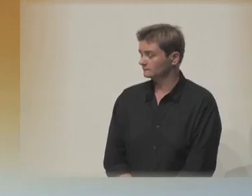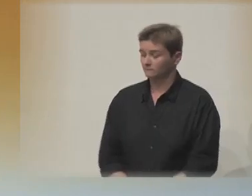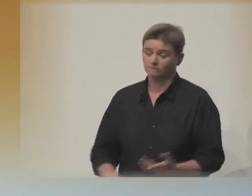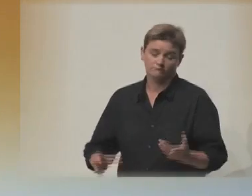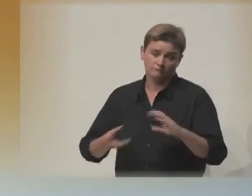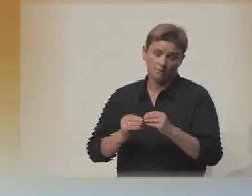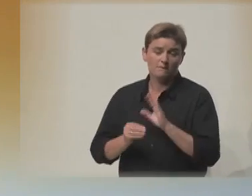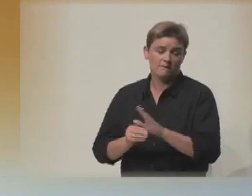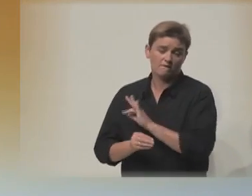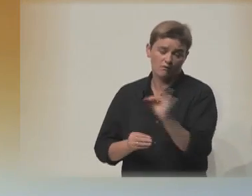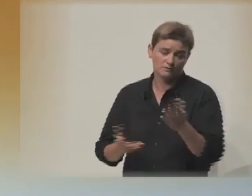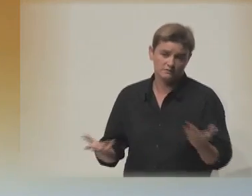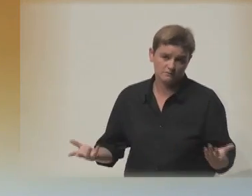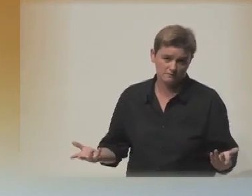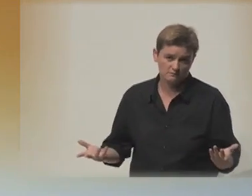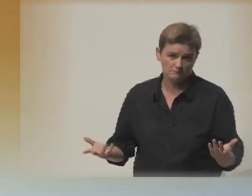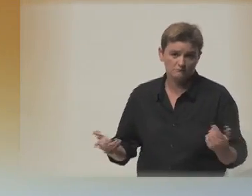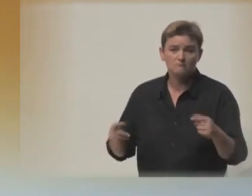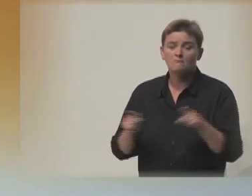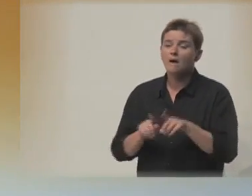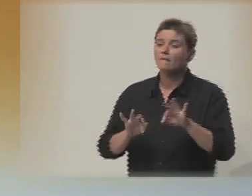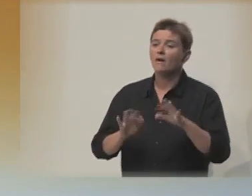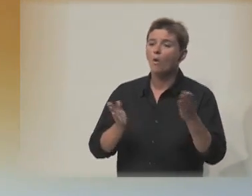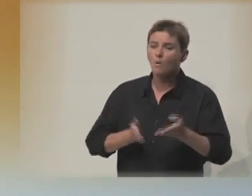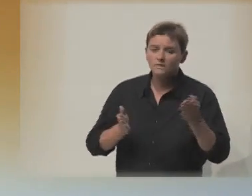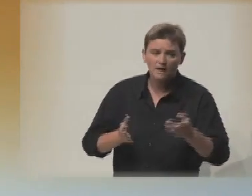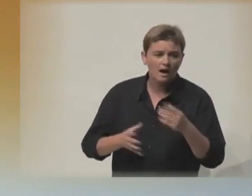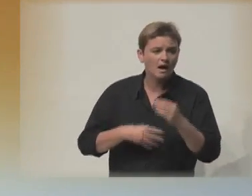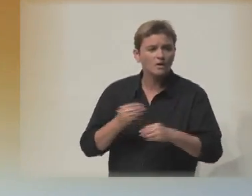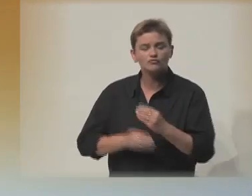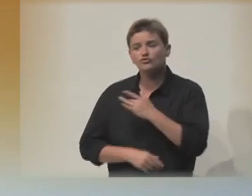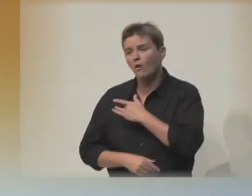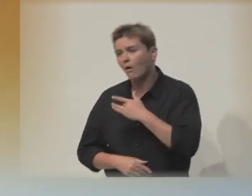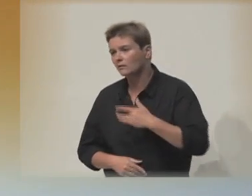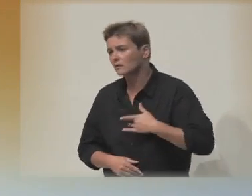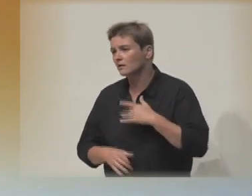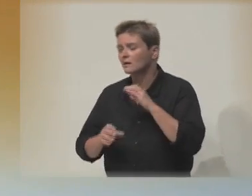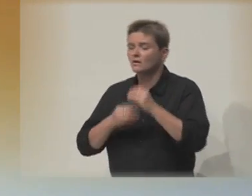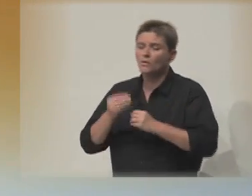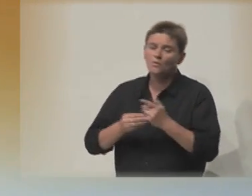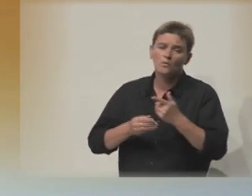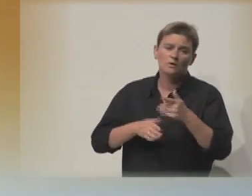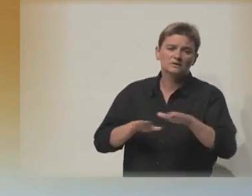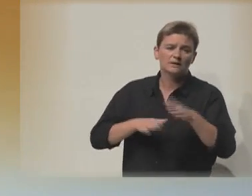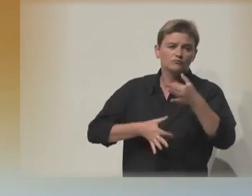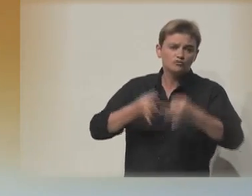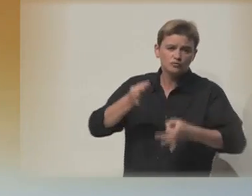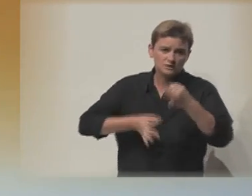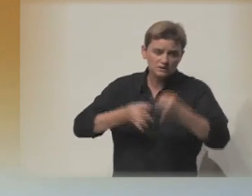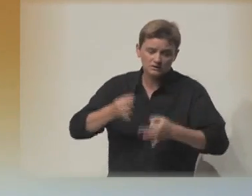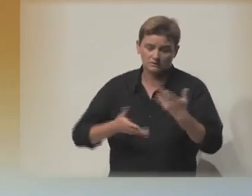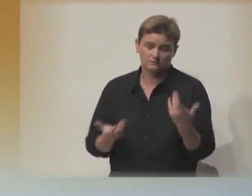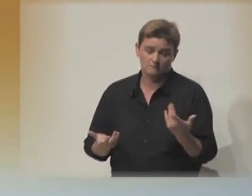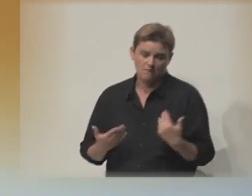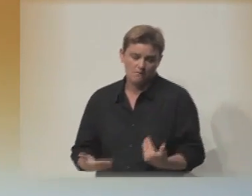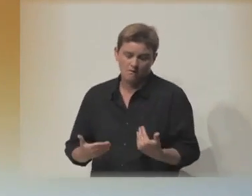nationaux. Et c'est pareil pour les hôpitaux, et c'est pareil pour la santé, je pourrais décliner pour la justice, à voir à quel point on